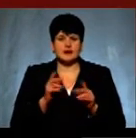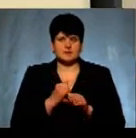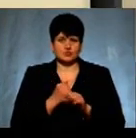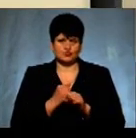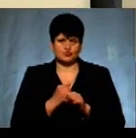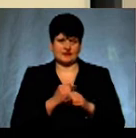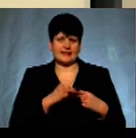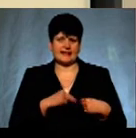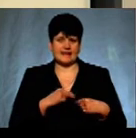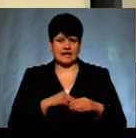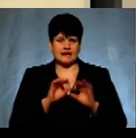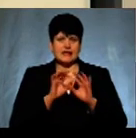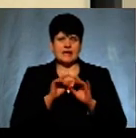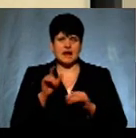радники.